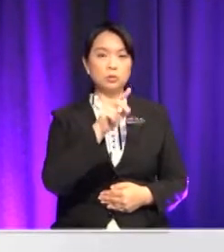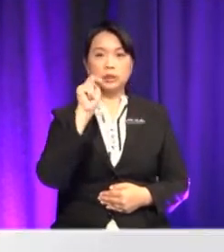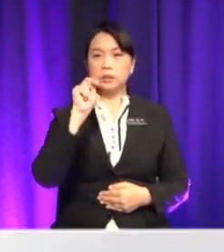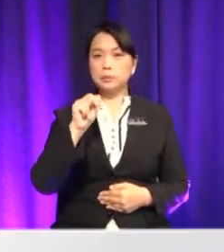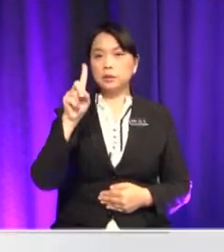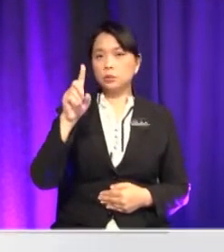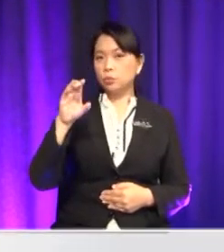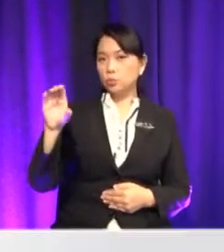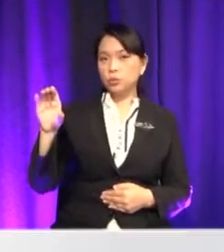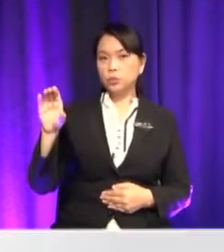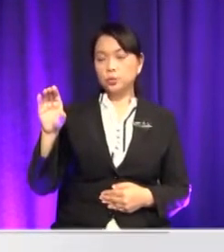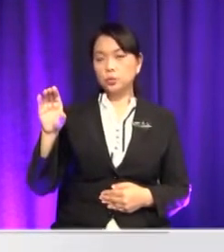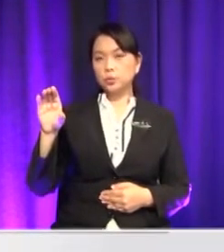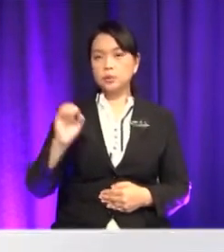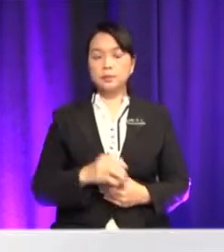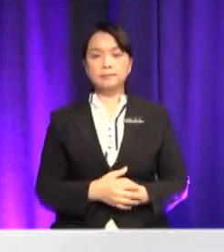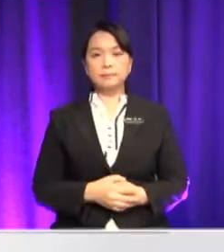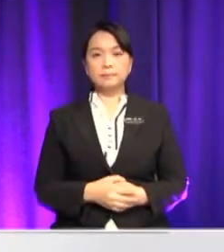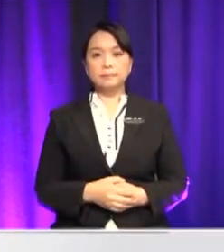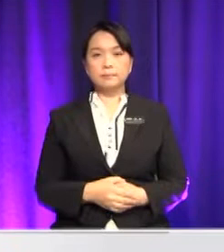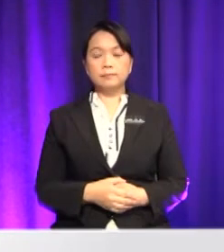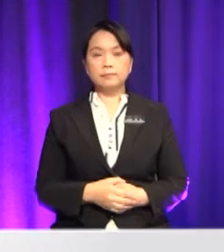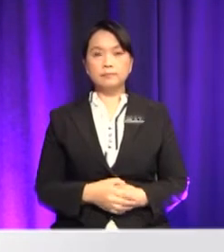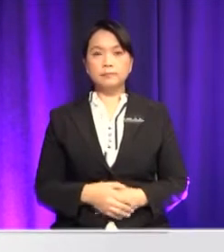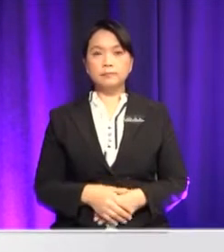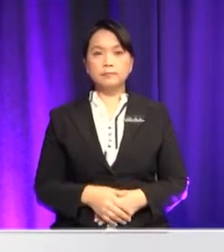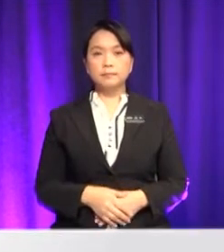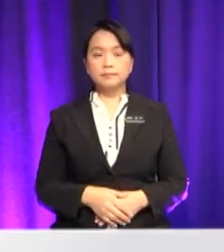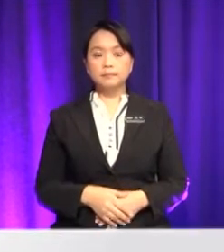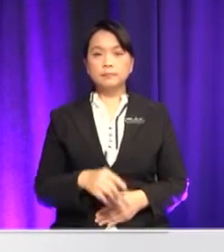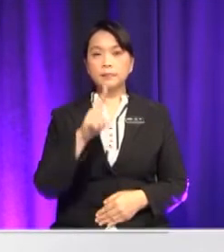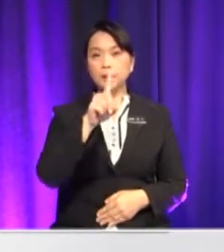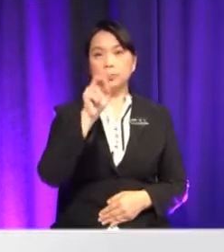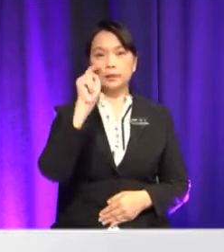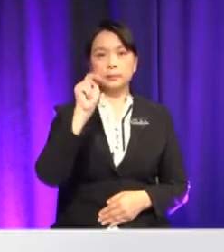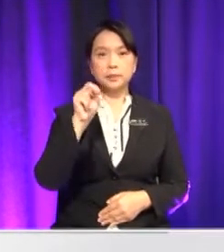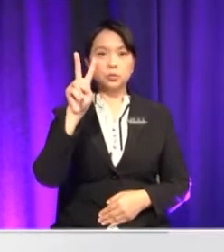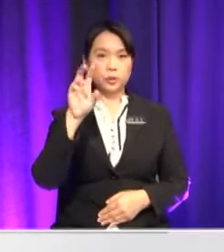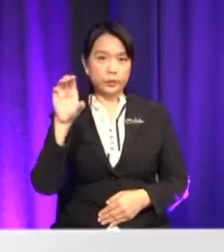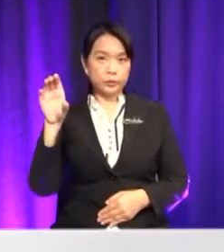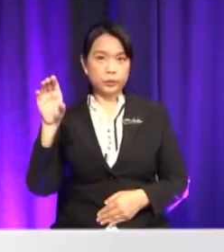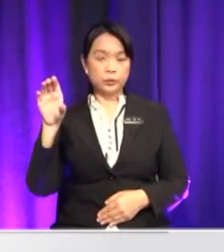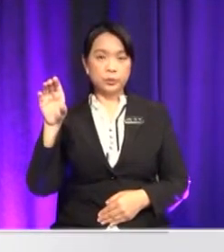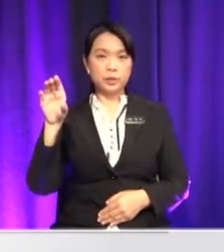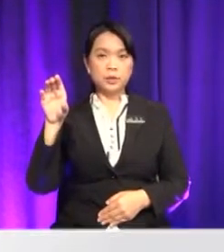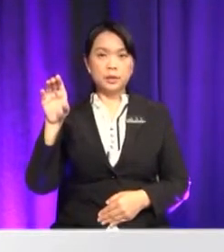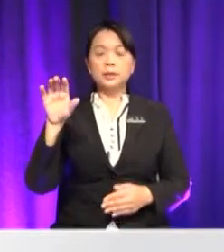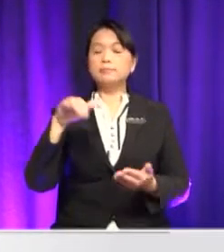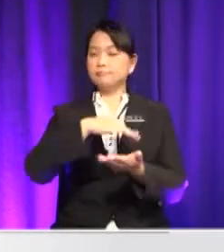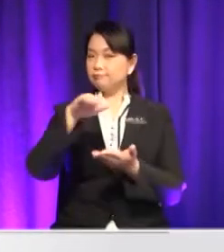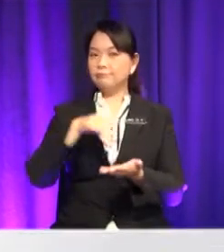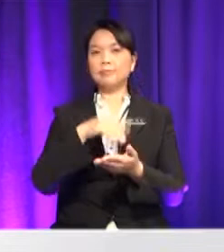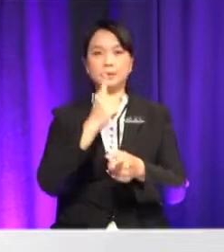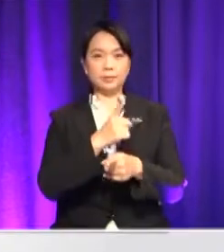1/100. 1/100. Ya, okey. Betul. Lagi? 1/200. Okey, alhamdulillah semua betul. Semua Tahniah,